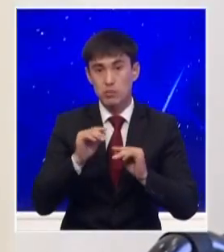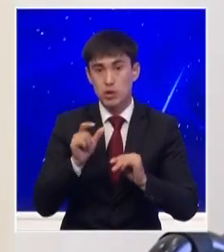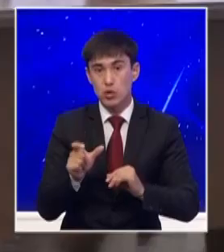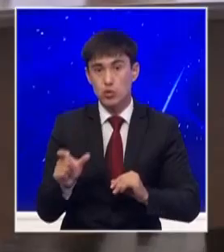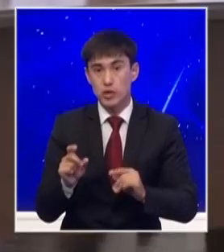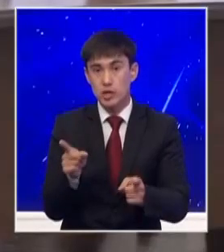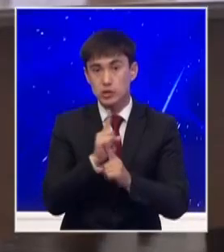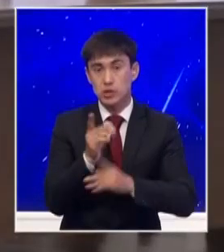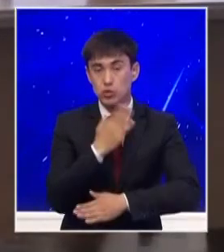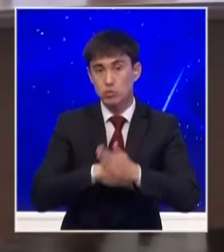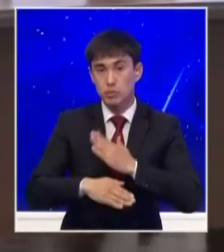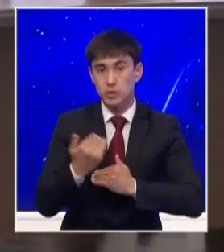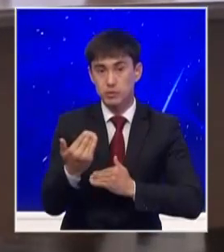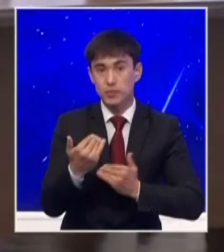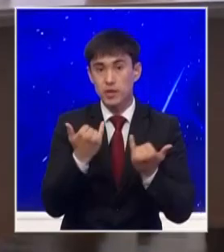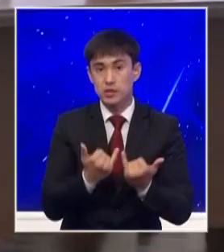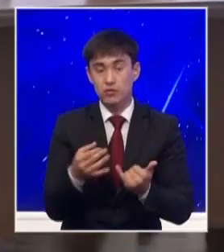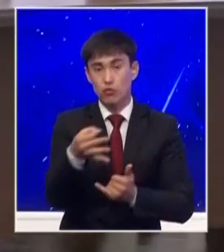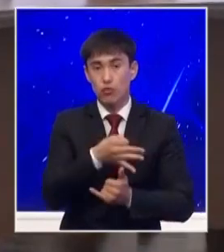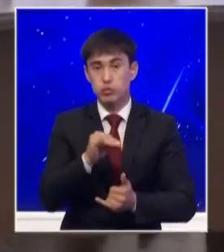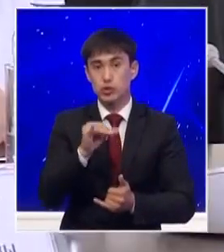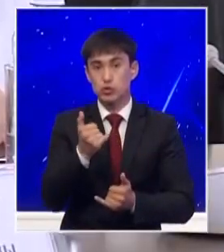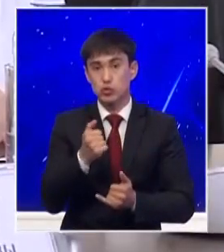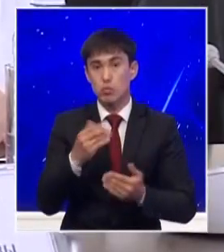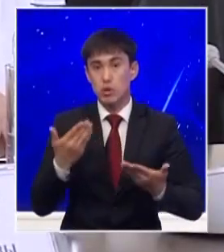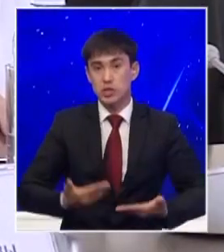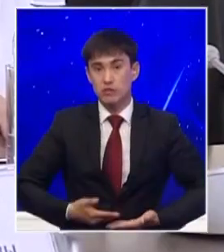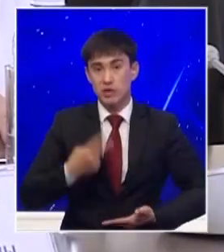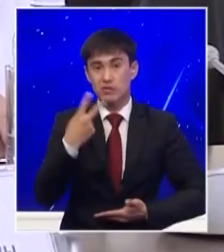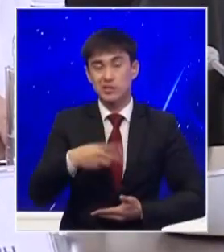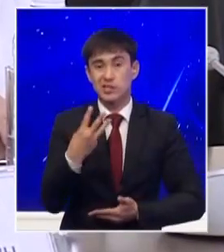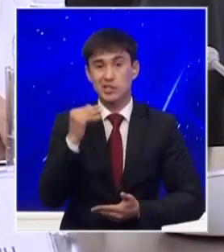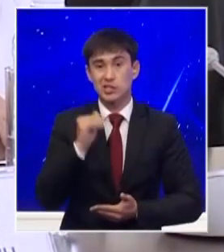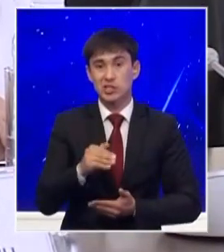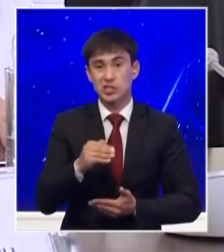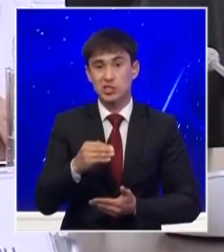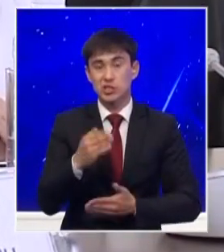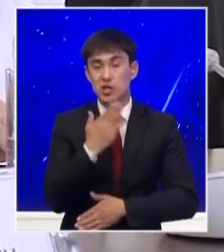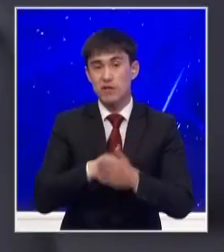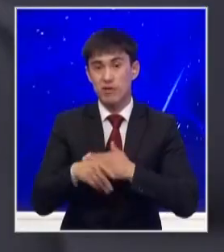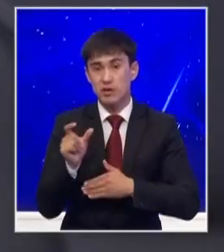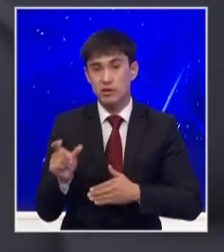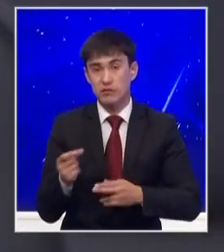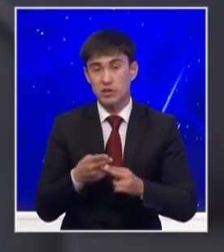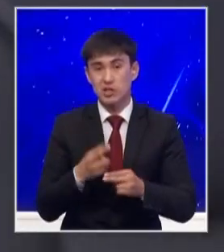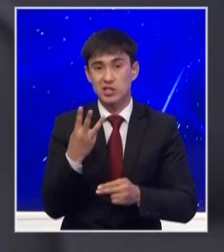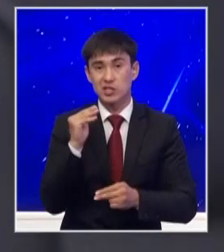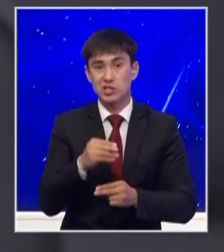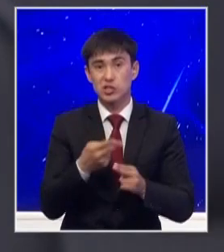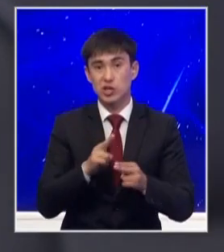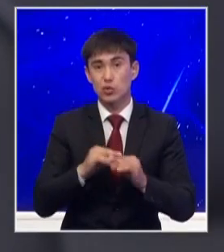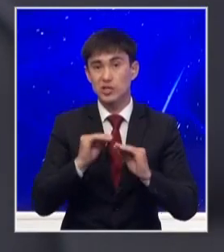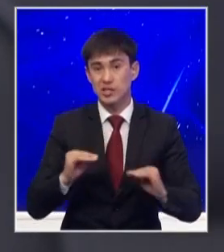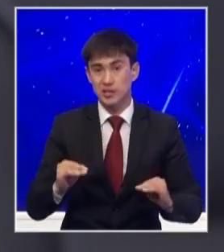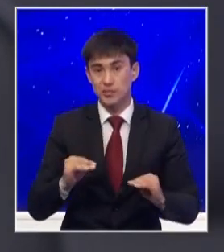людей с особыми потребностями. Сегодня в области ЖТСУ проживает 23 тысячи лиц с инвалидностью, 3 тысячи из